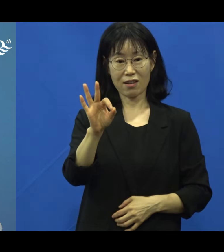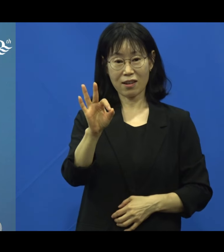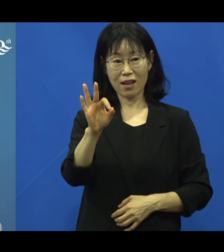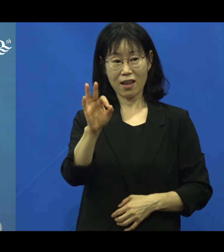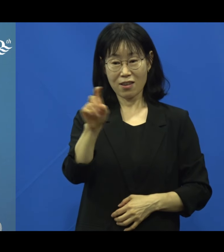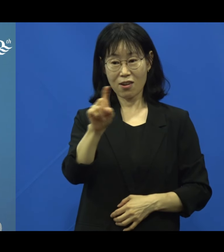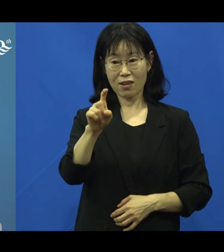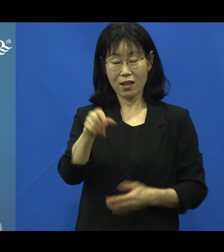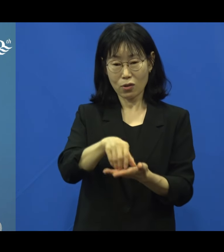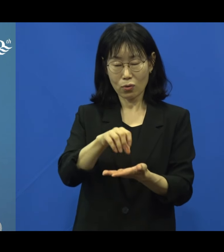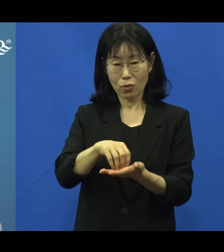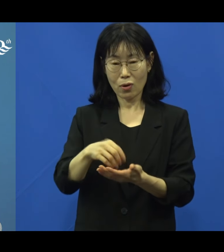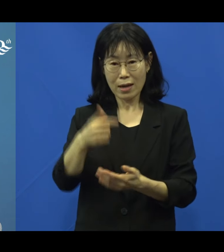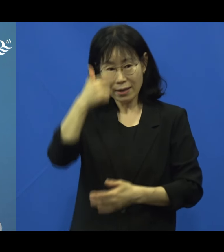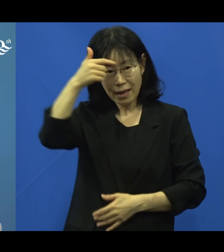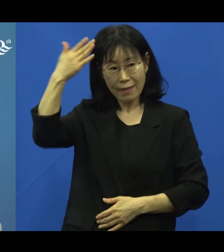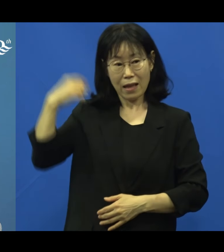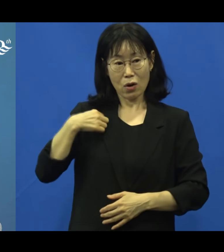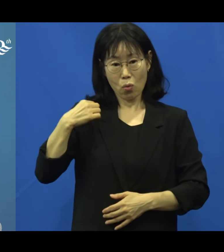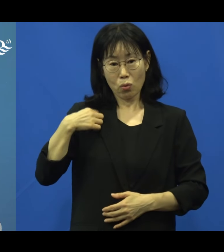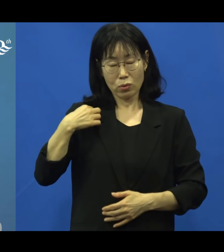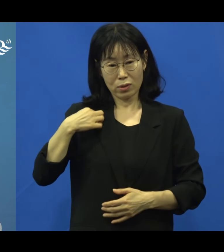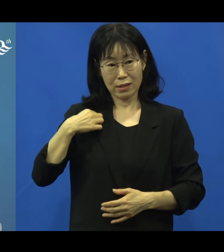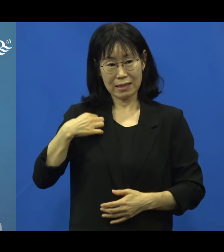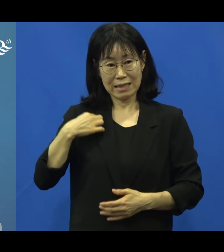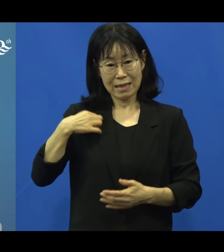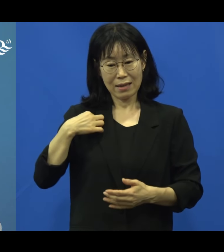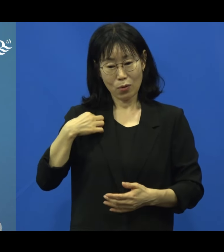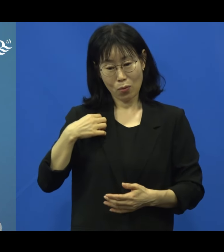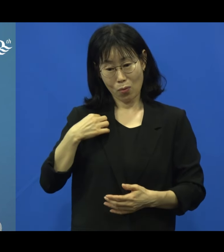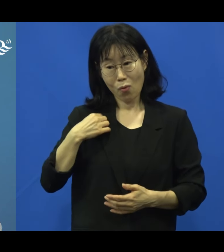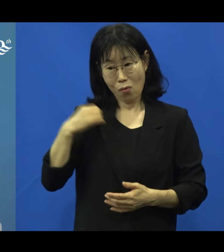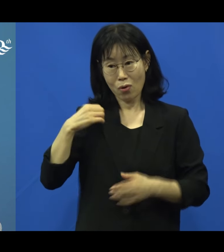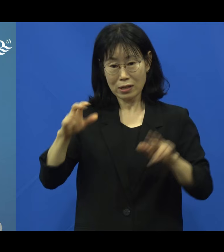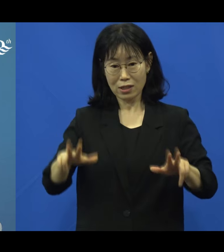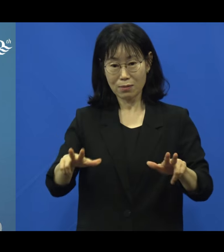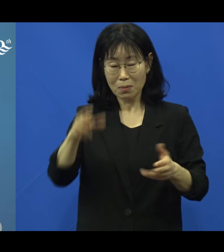시대에 이 가져간 옷은 어마어마한 비싼 옷이에요.